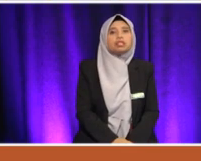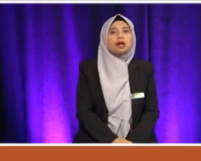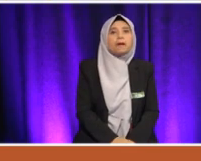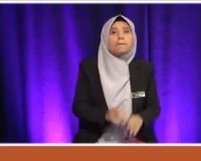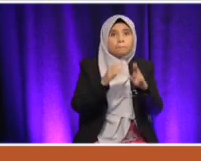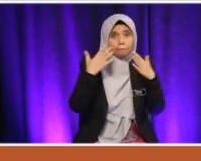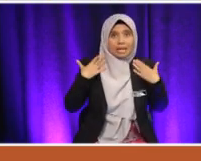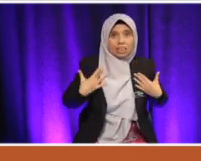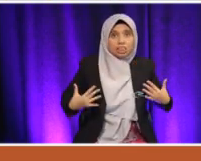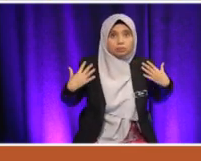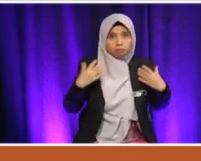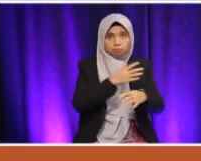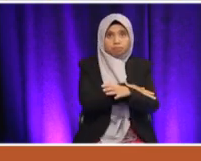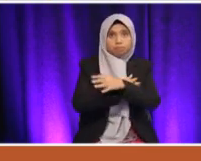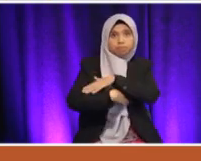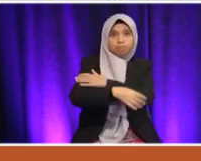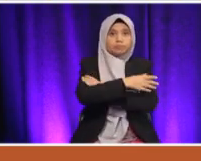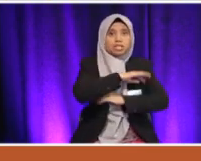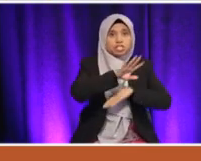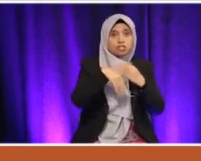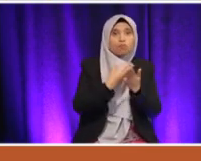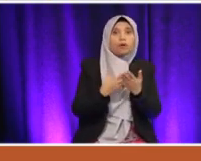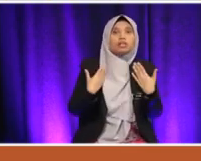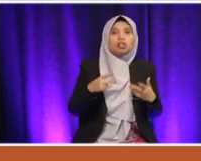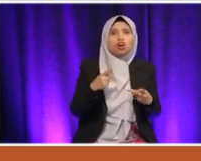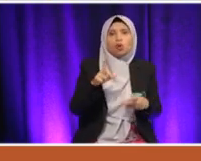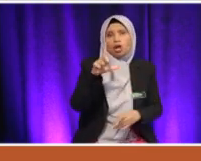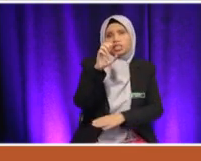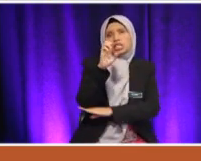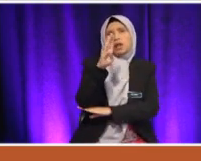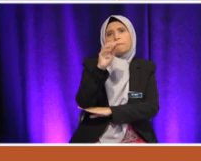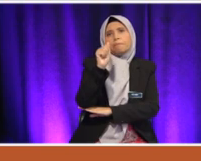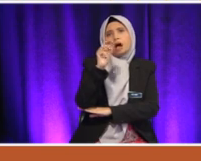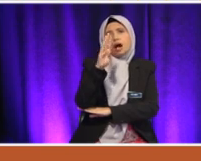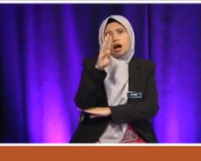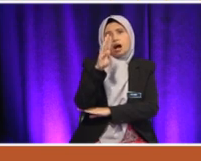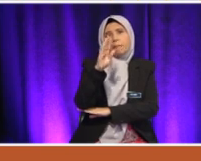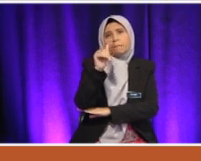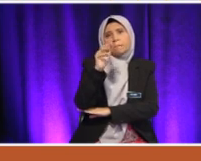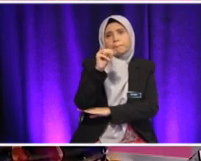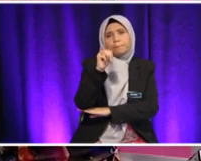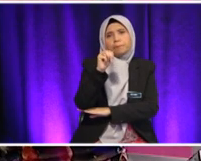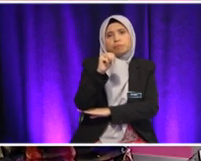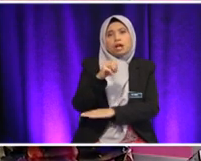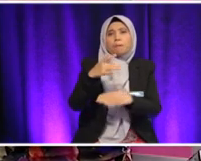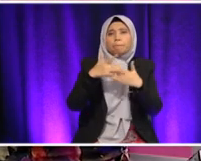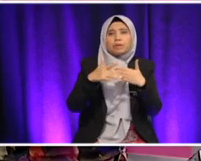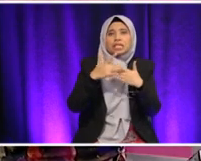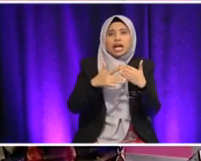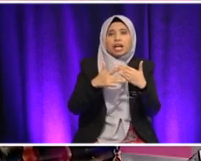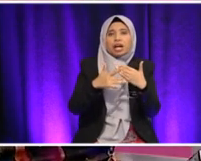untuk kecederaan lain juga oke dan pendarahan Oke jika